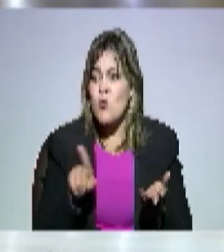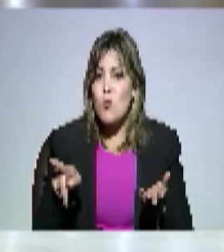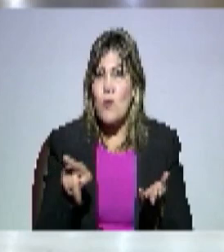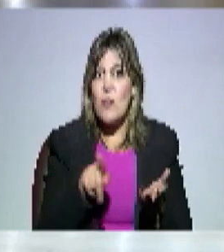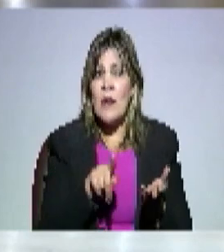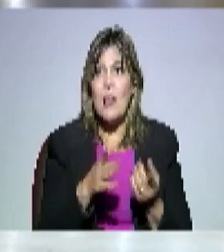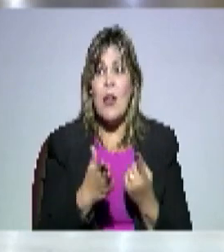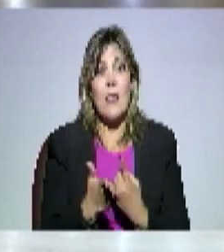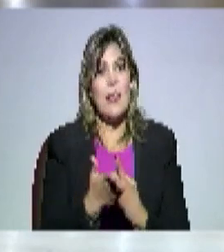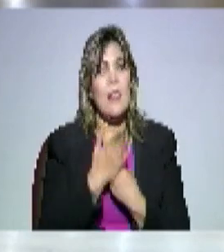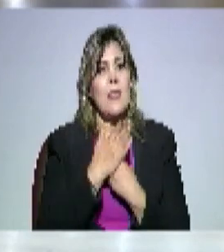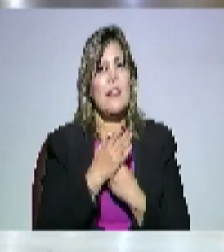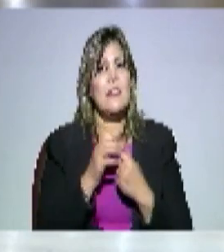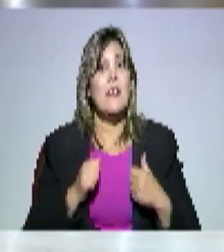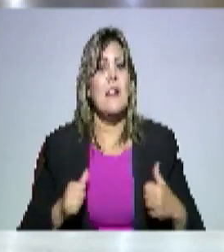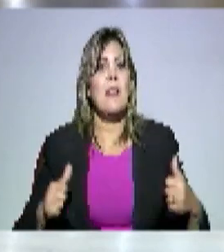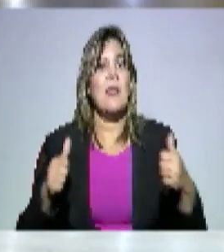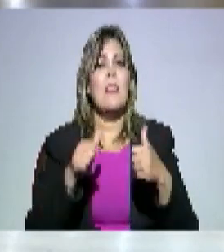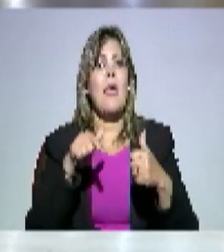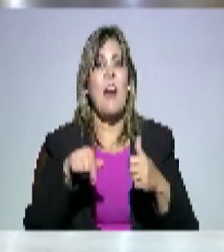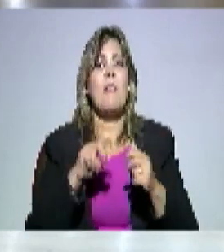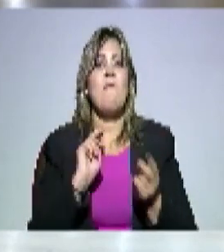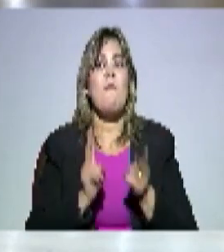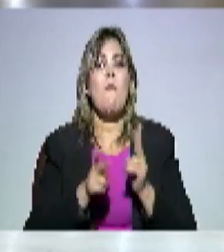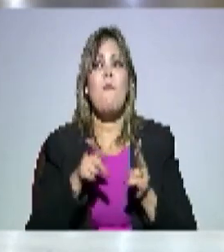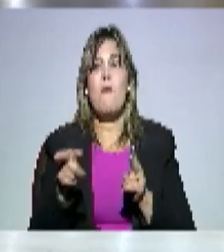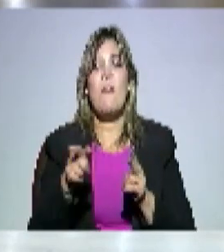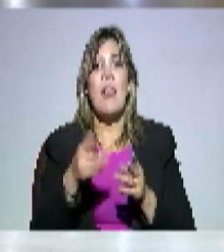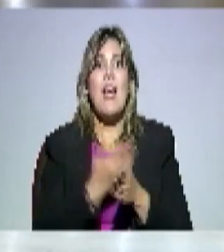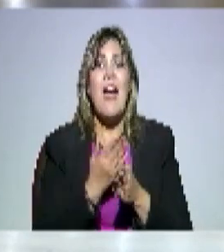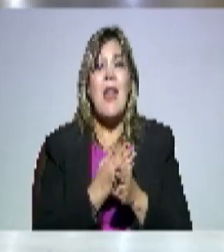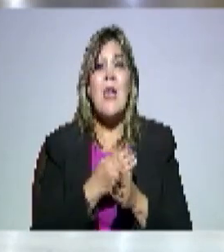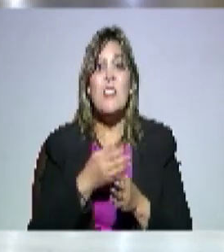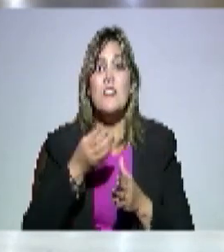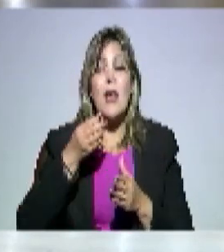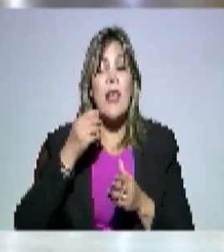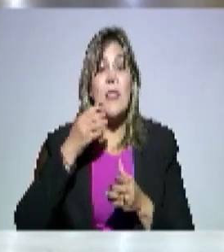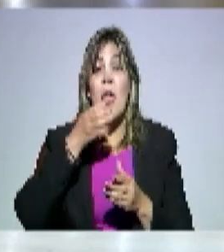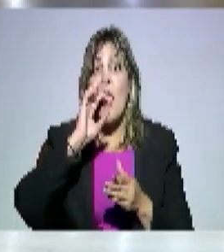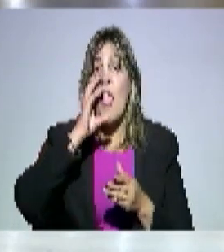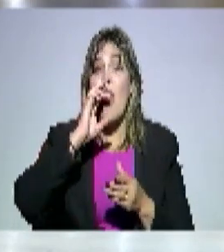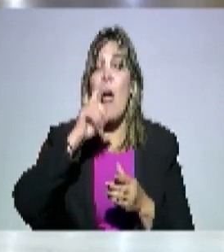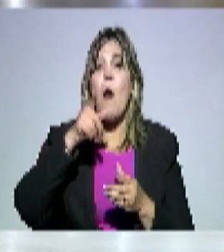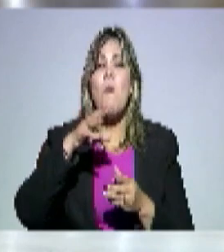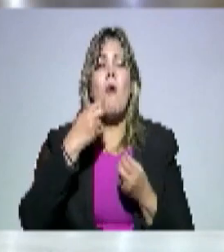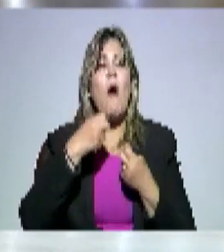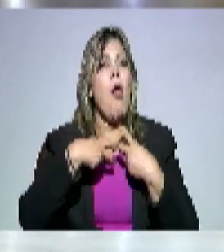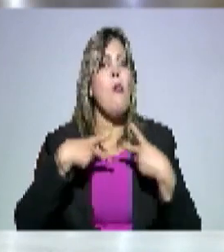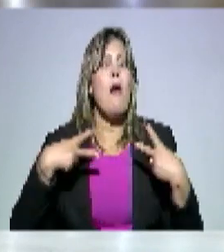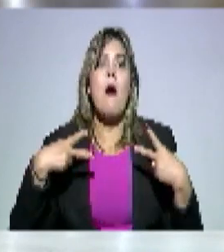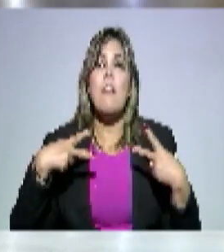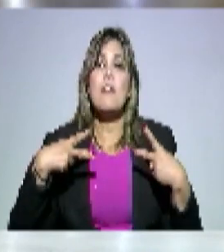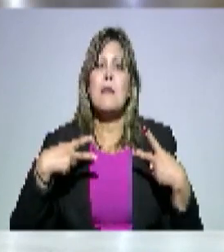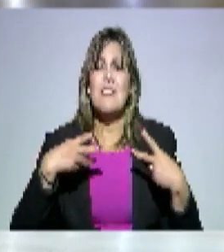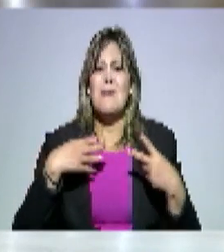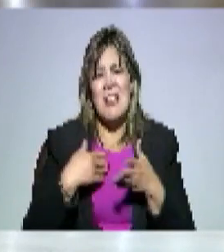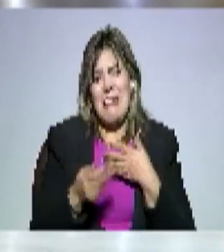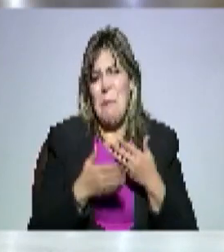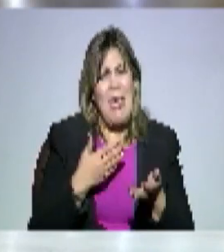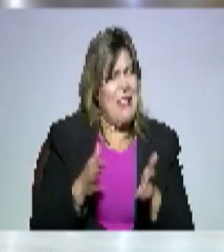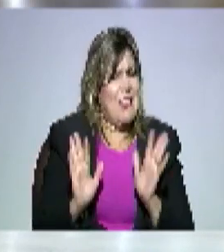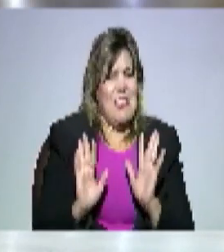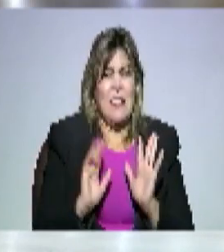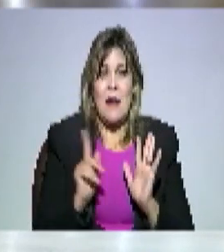تسند اهل الفرح اتزنق والخمر خلص بدل ما تقعد تقول كلام سلبي ولا تقول انا ماليش دعوه